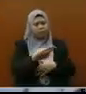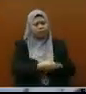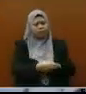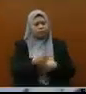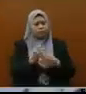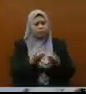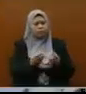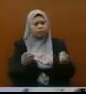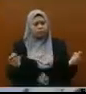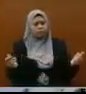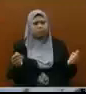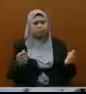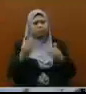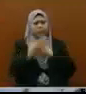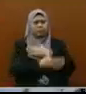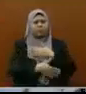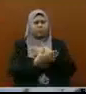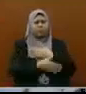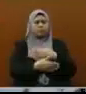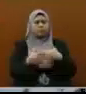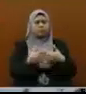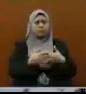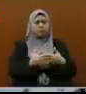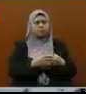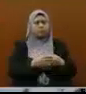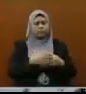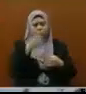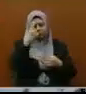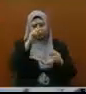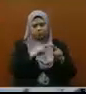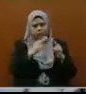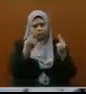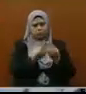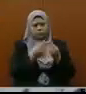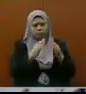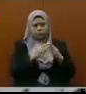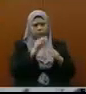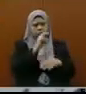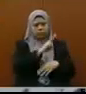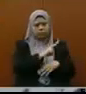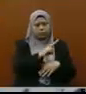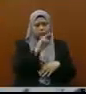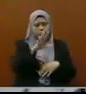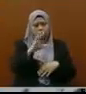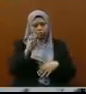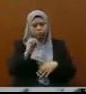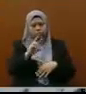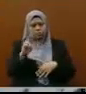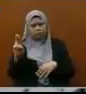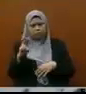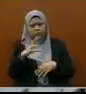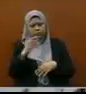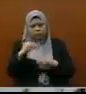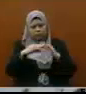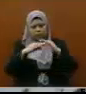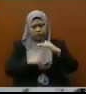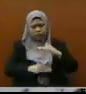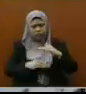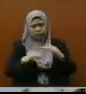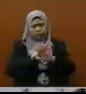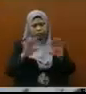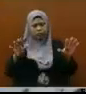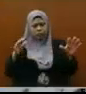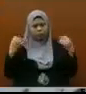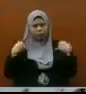NAPIC, sehingga suku pertama 2018, bagi unit kediaman yang berharga RM250,000 dan ke bawah tidak terjual adalah